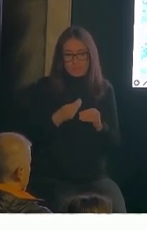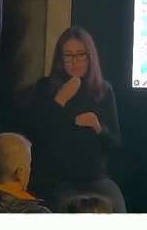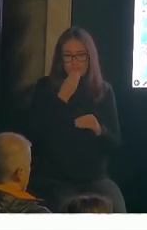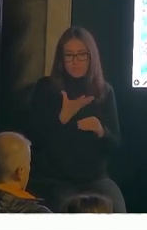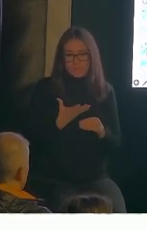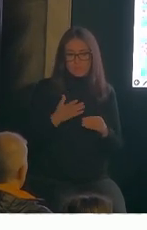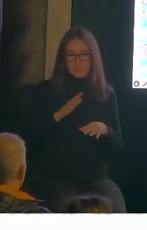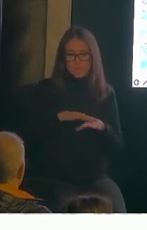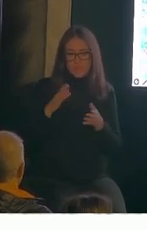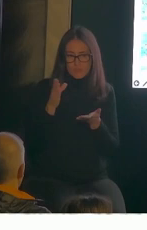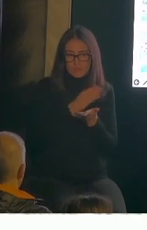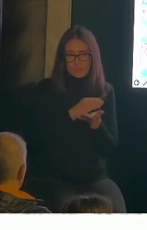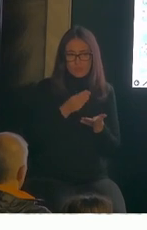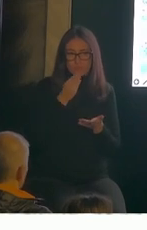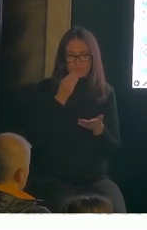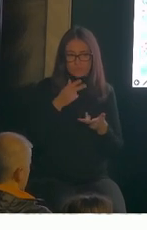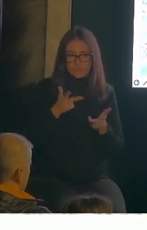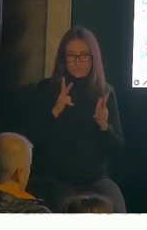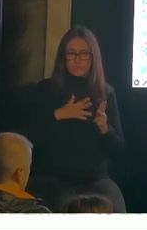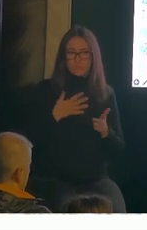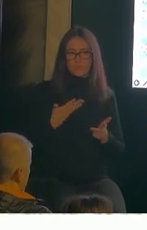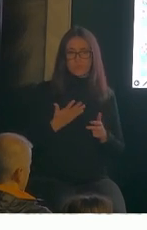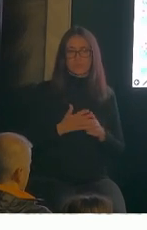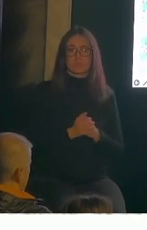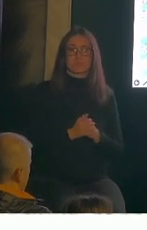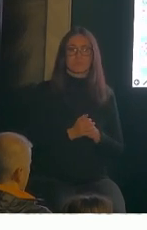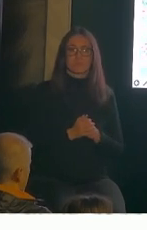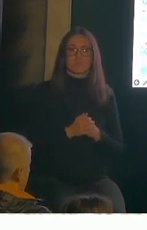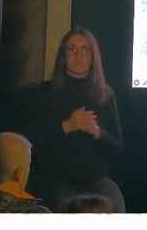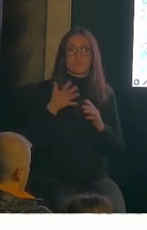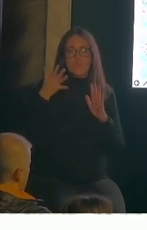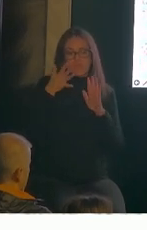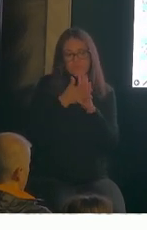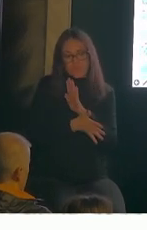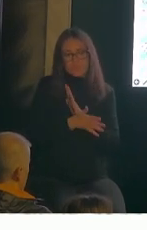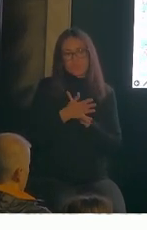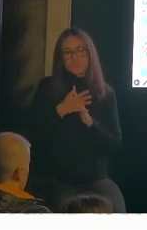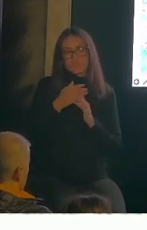tinguin cabuda, no? Per això ho he volgut també arrodonir amb